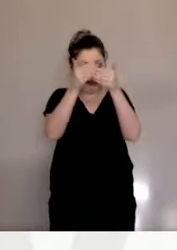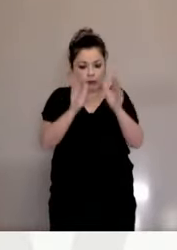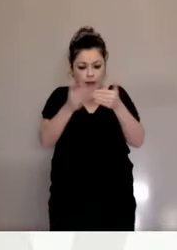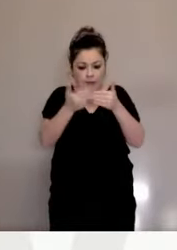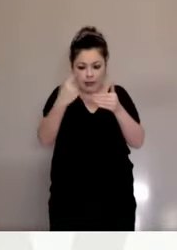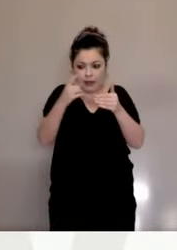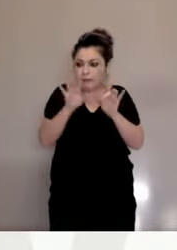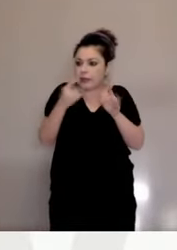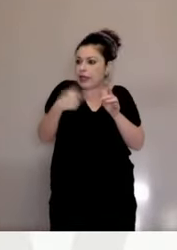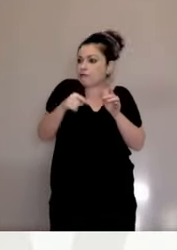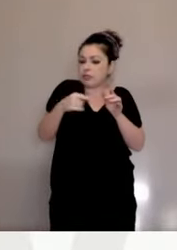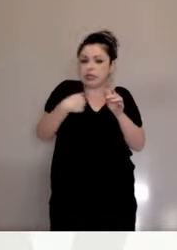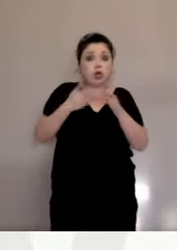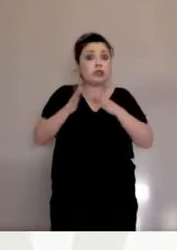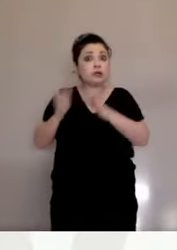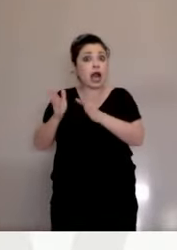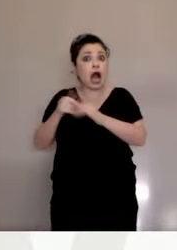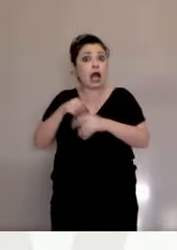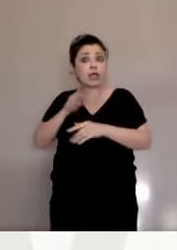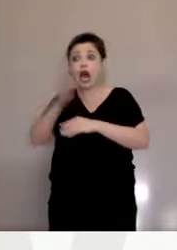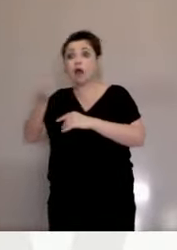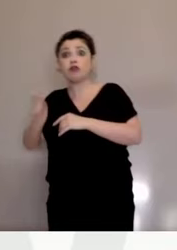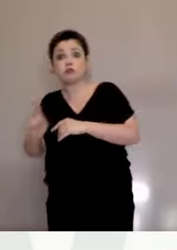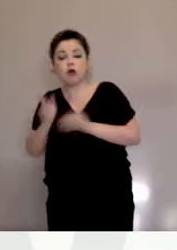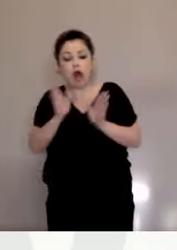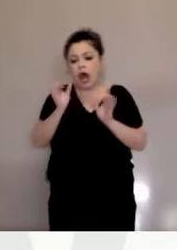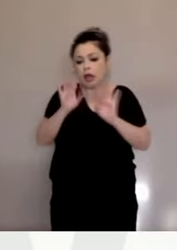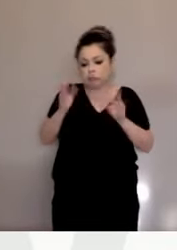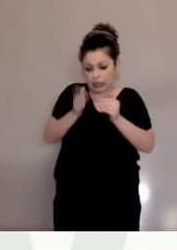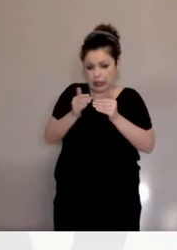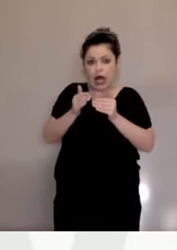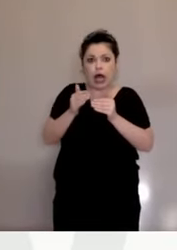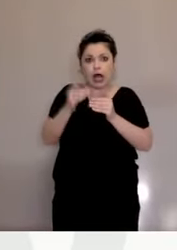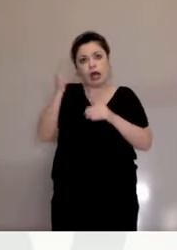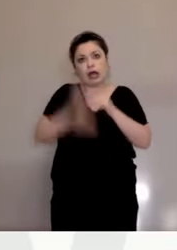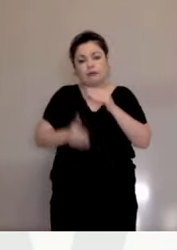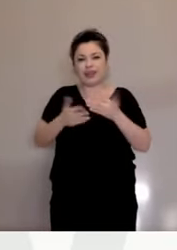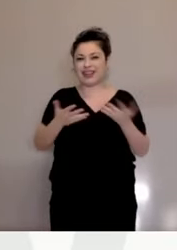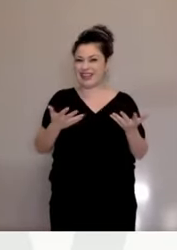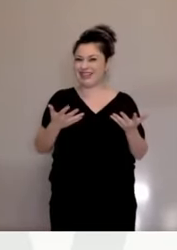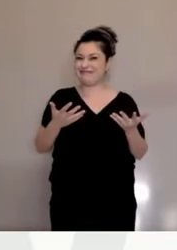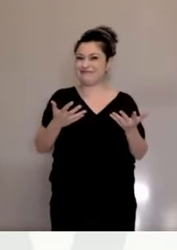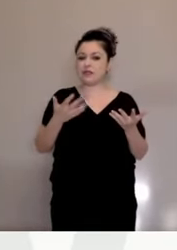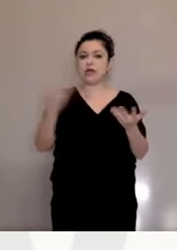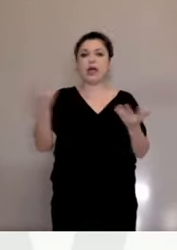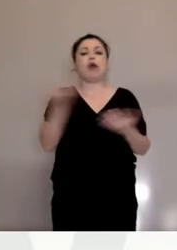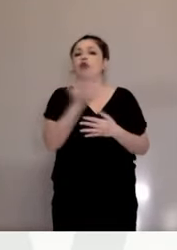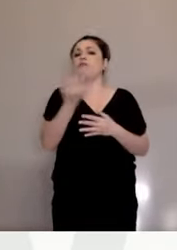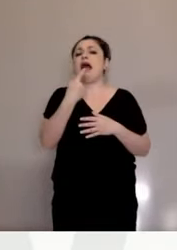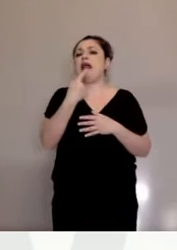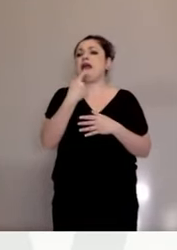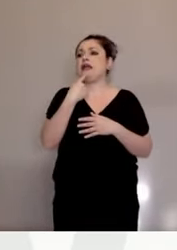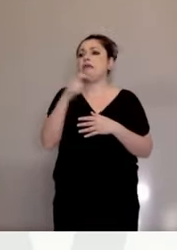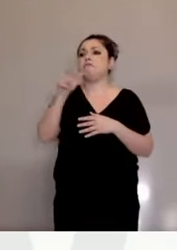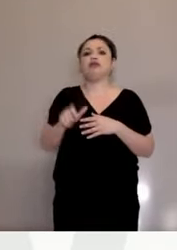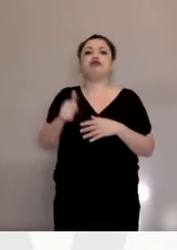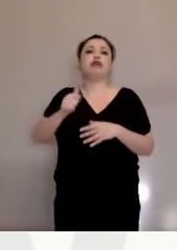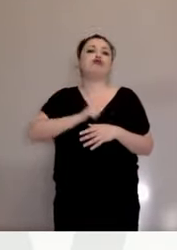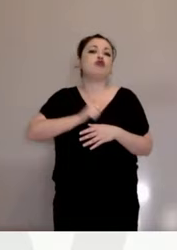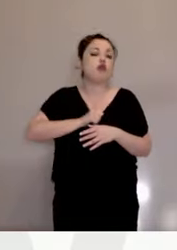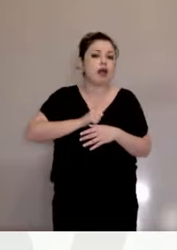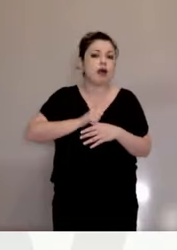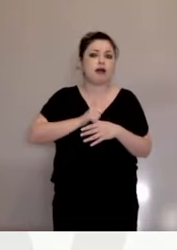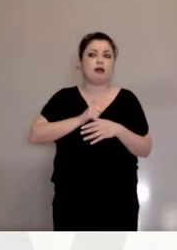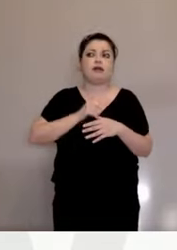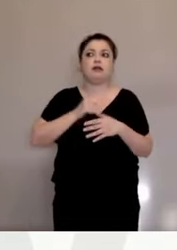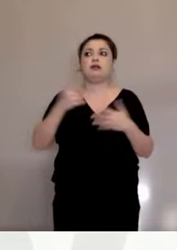fuori dalla strada. Certo, per esempio, per una persona sola